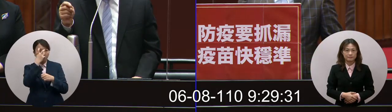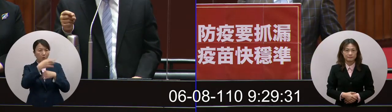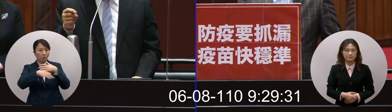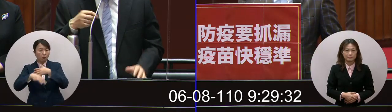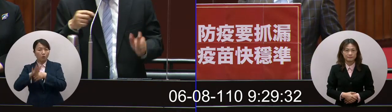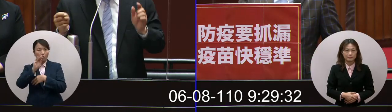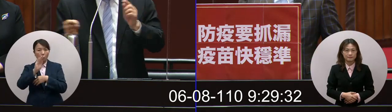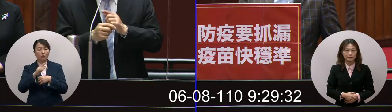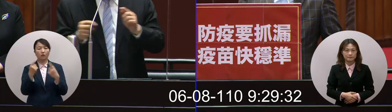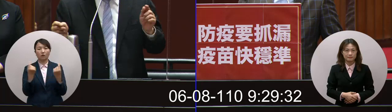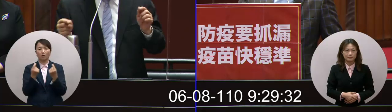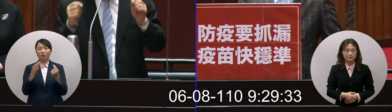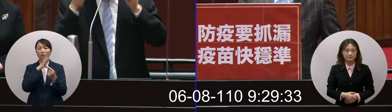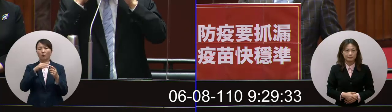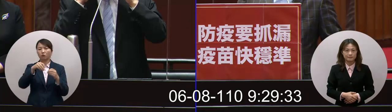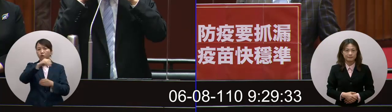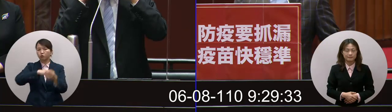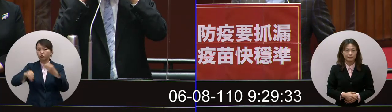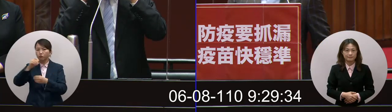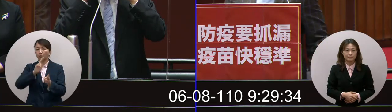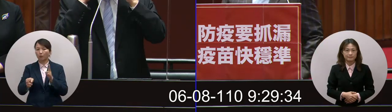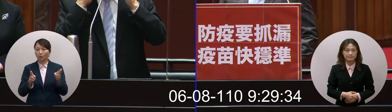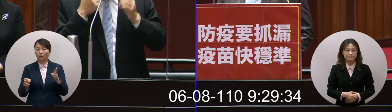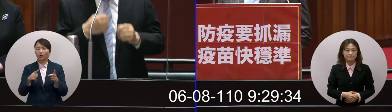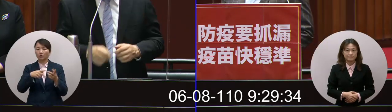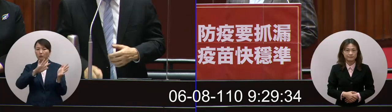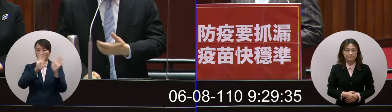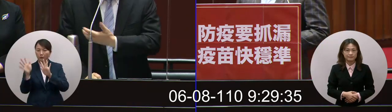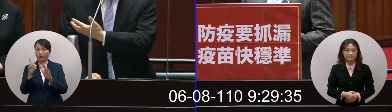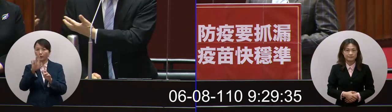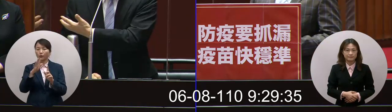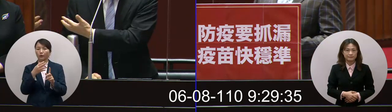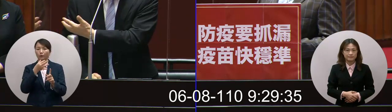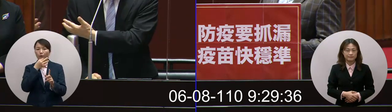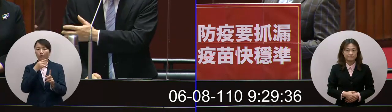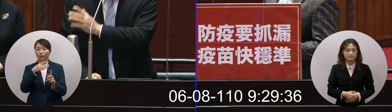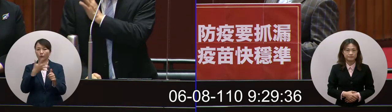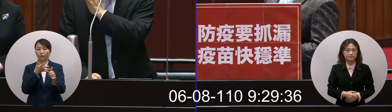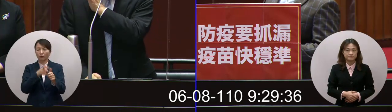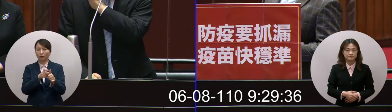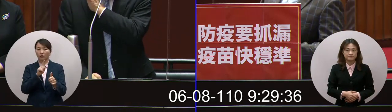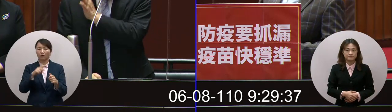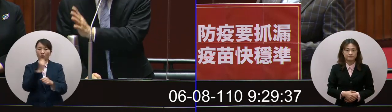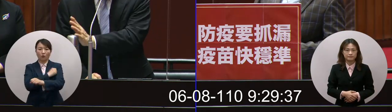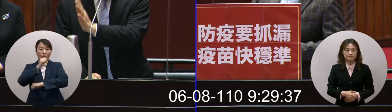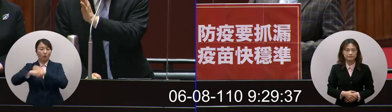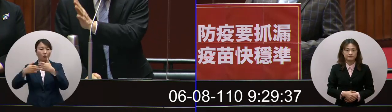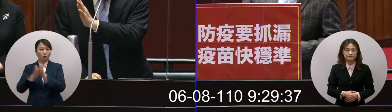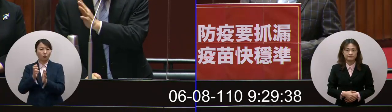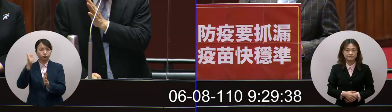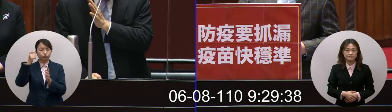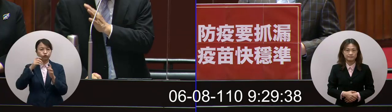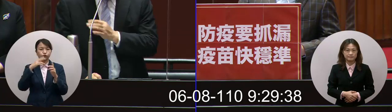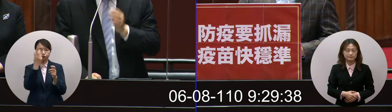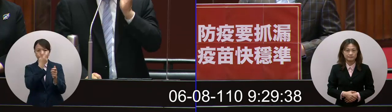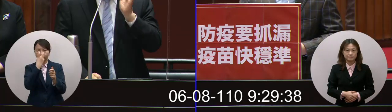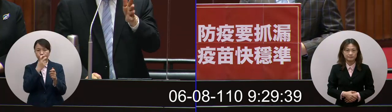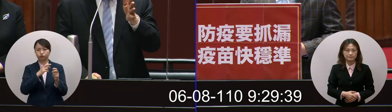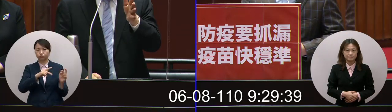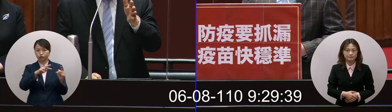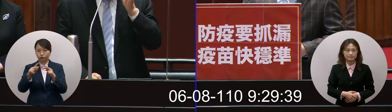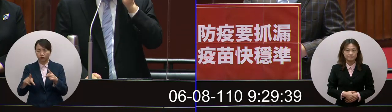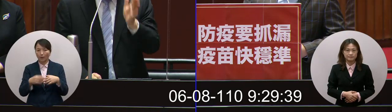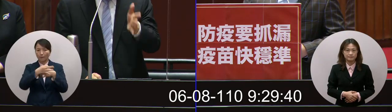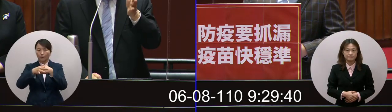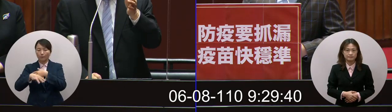势，或者是调动派工等等有问题？劳动部长已经检讨所有的